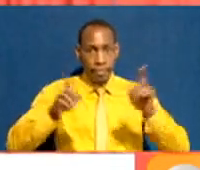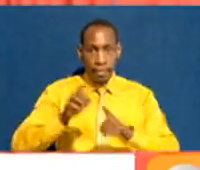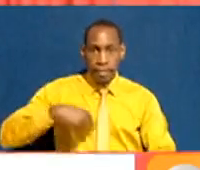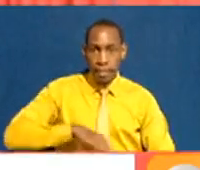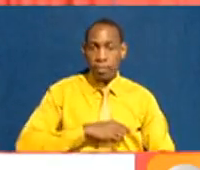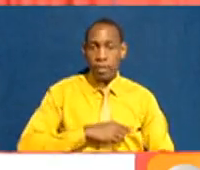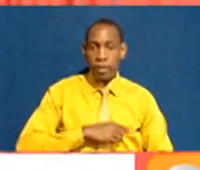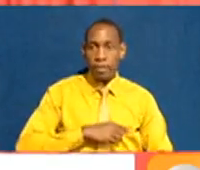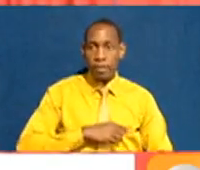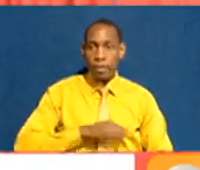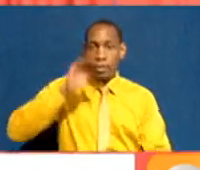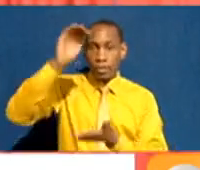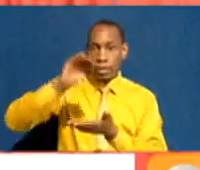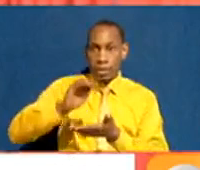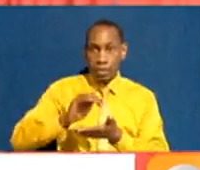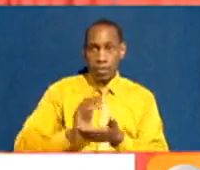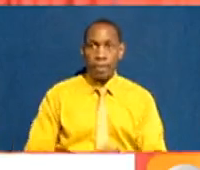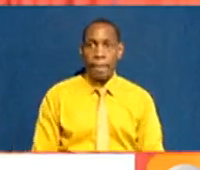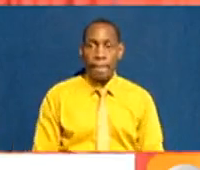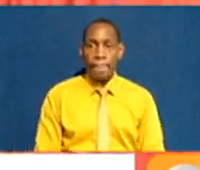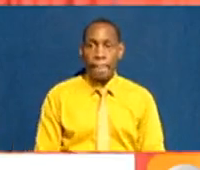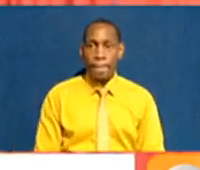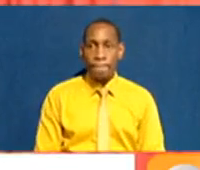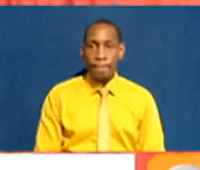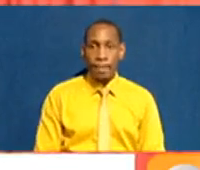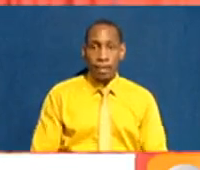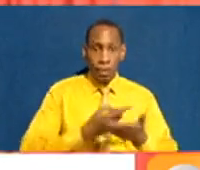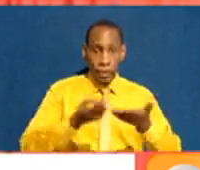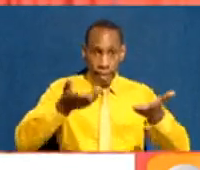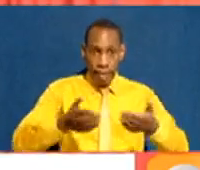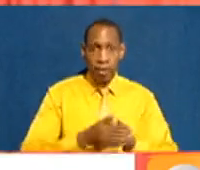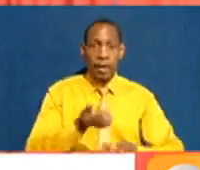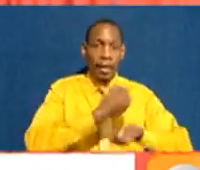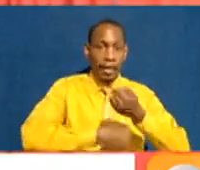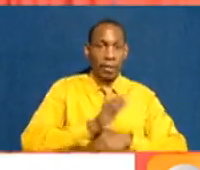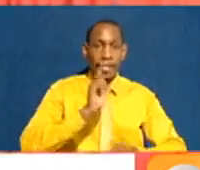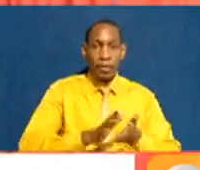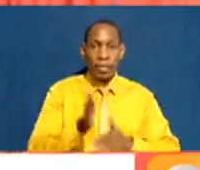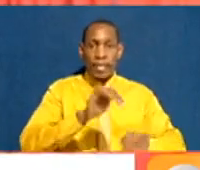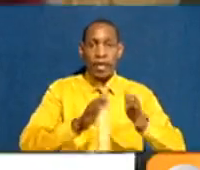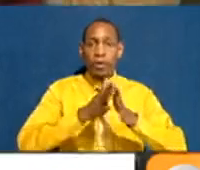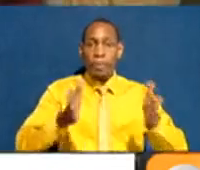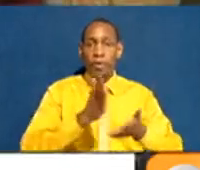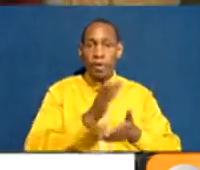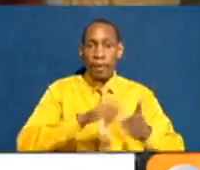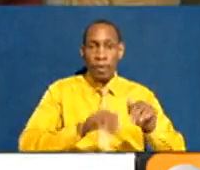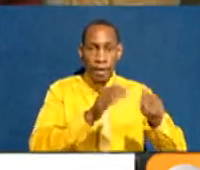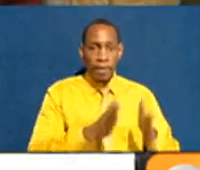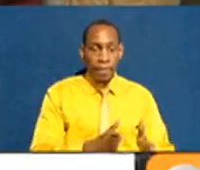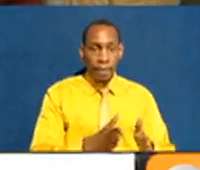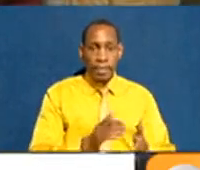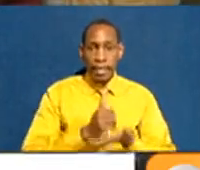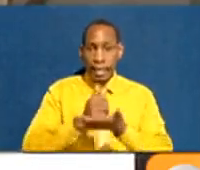tutakuwa tumepunguza wiki hii. Hatua hii anasema itachangia pakubwa kuhakikisha mkulima